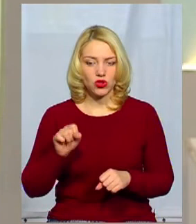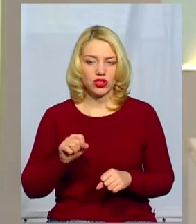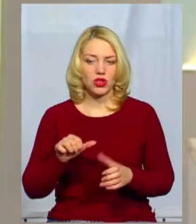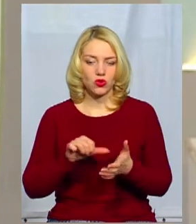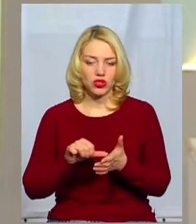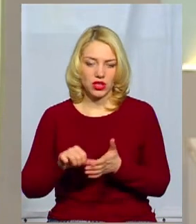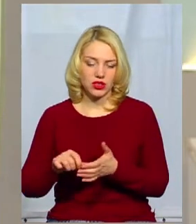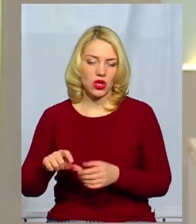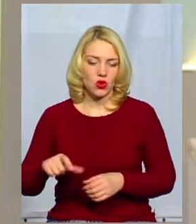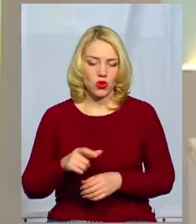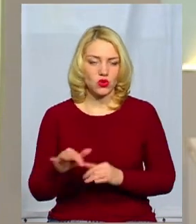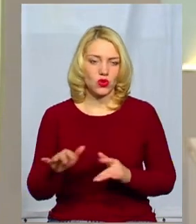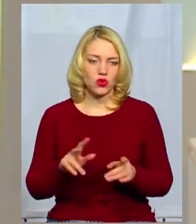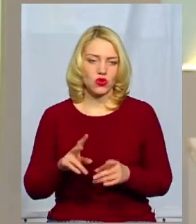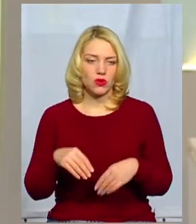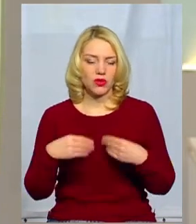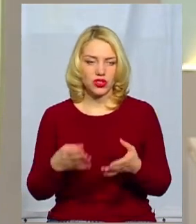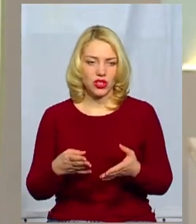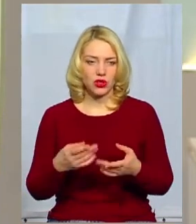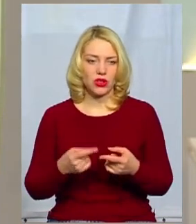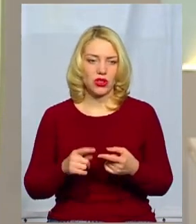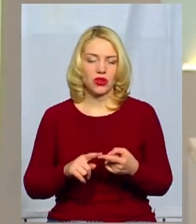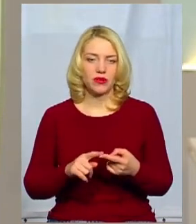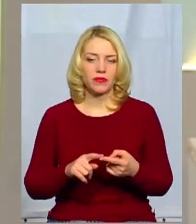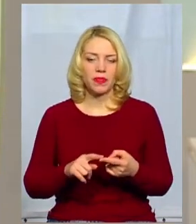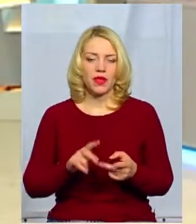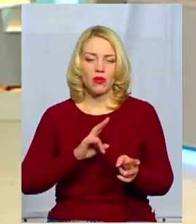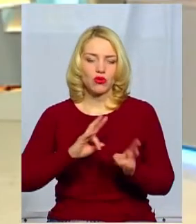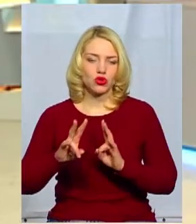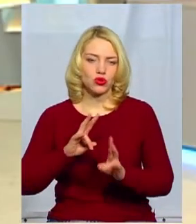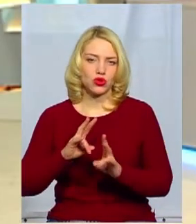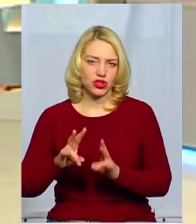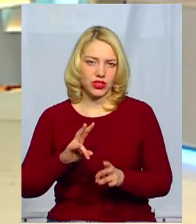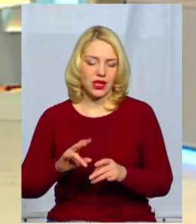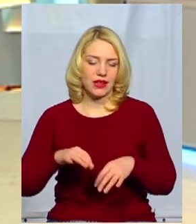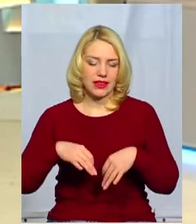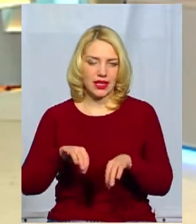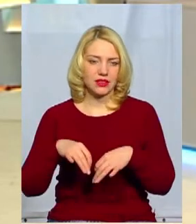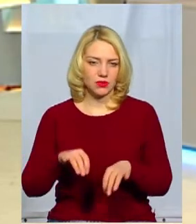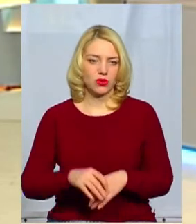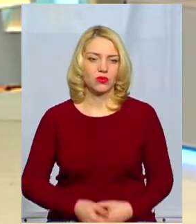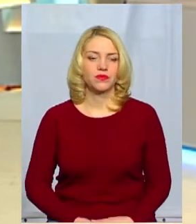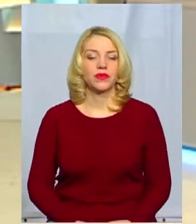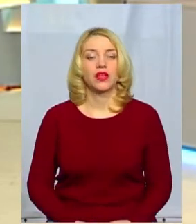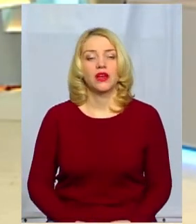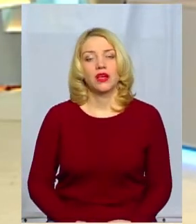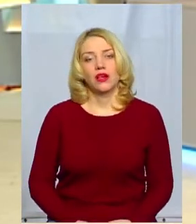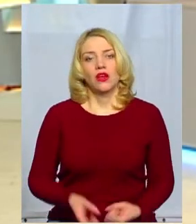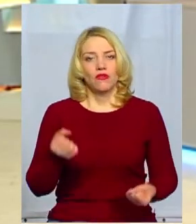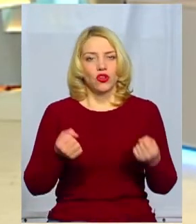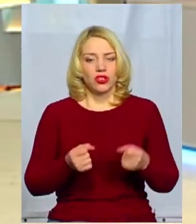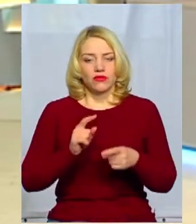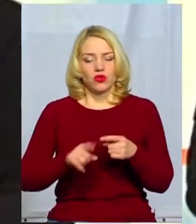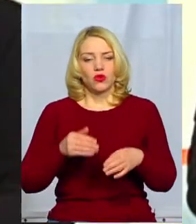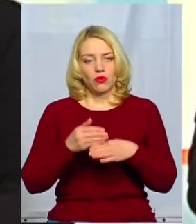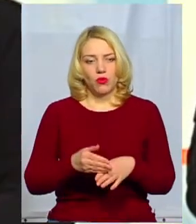правил дорожнього руху, що спричинило пошкодження транспортних засобів. Що там сталося? Водій швидкої